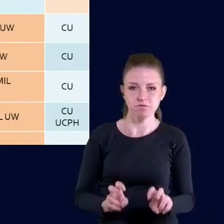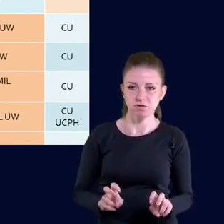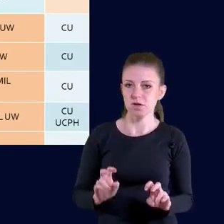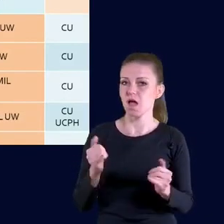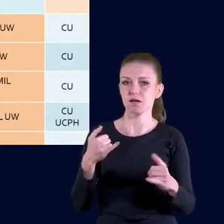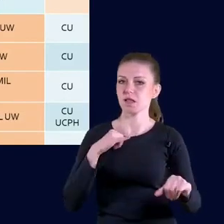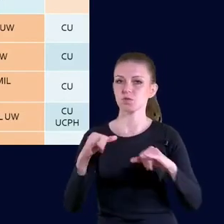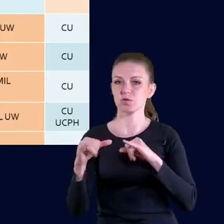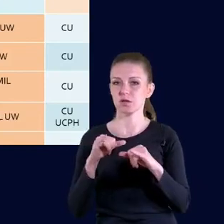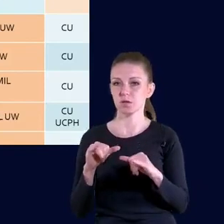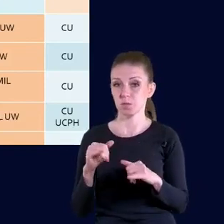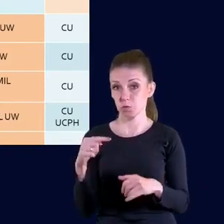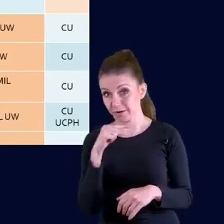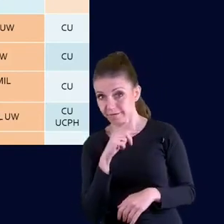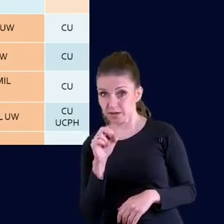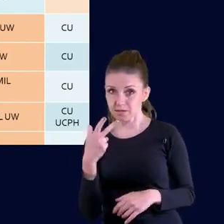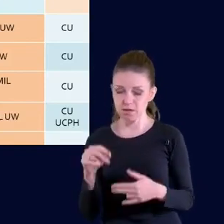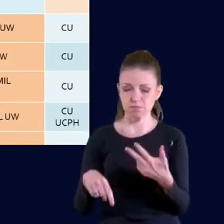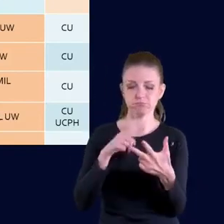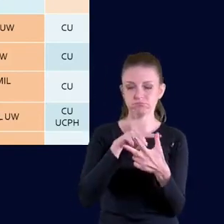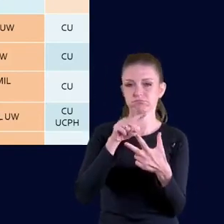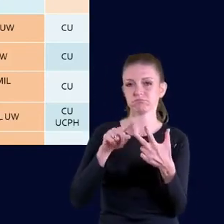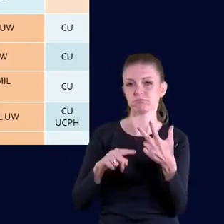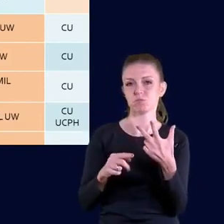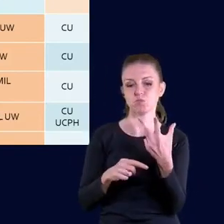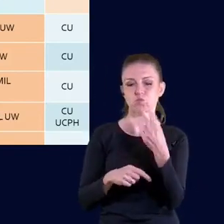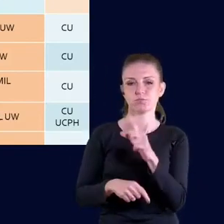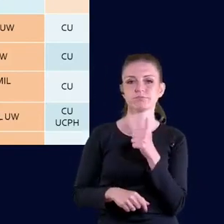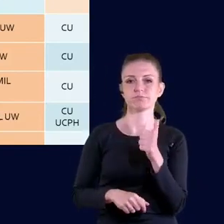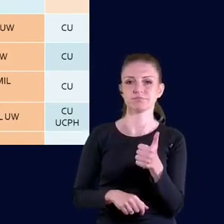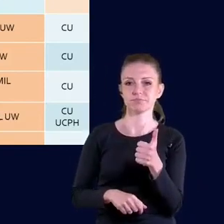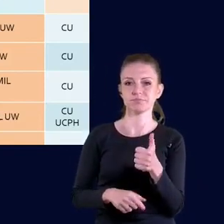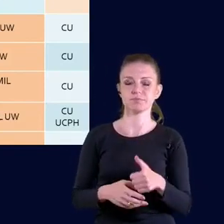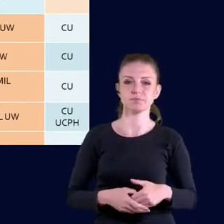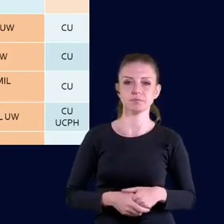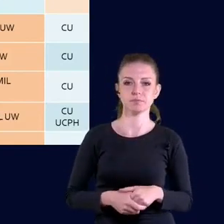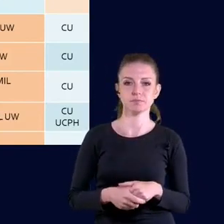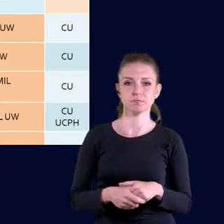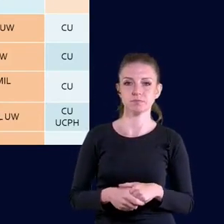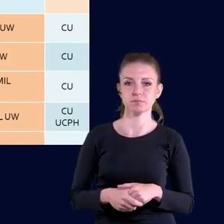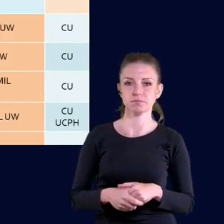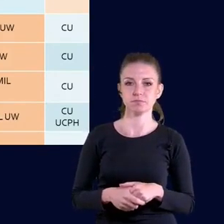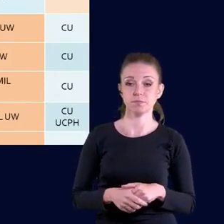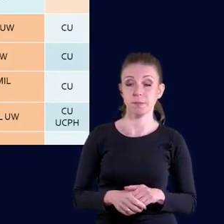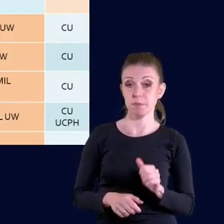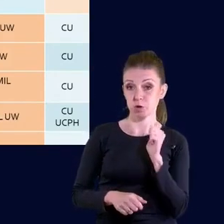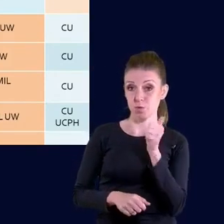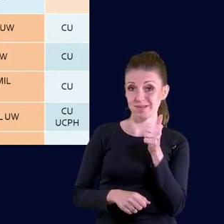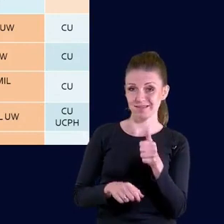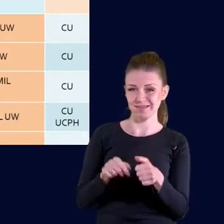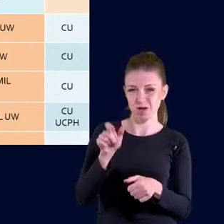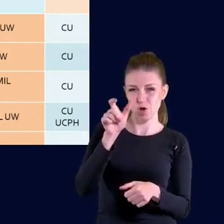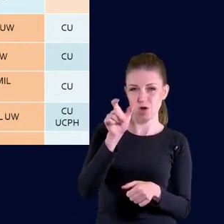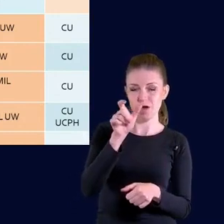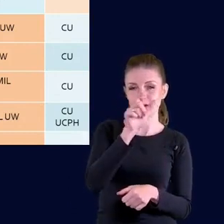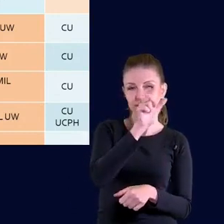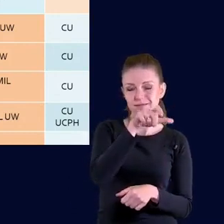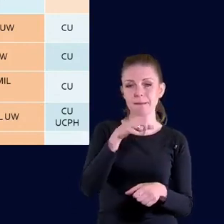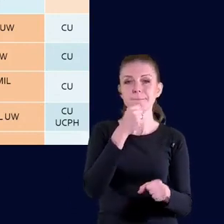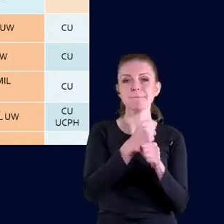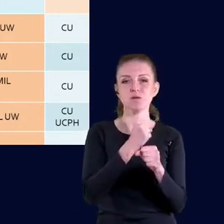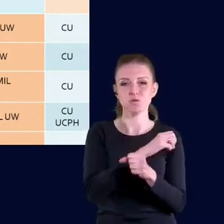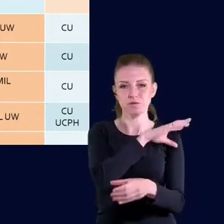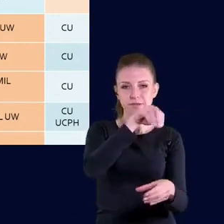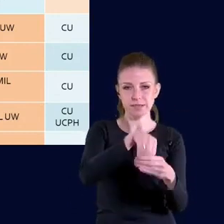i tutaj jeśli chodzi o te kompetencje personelu pracowników uniwersytetu